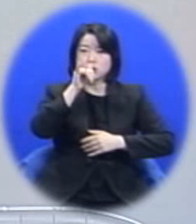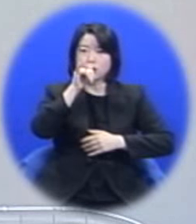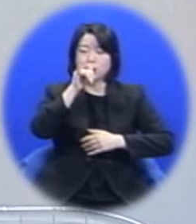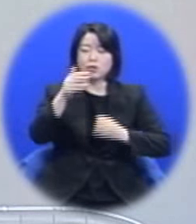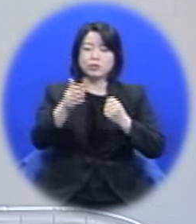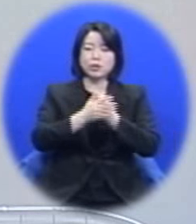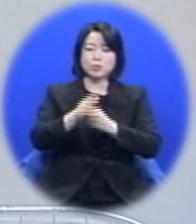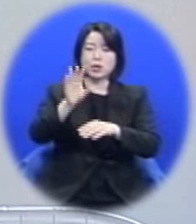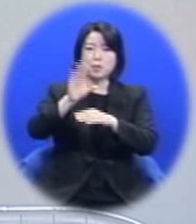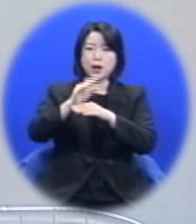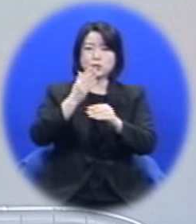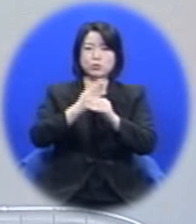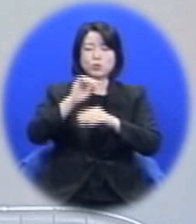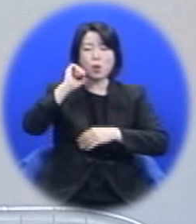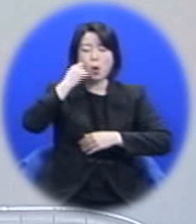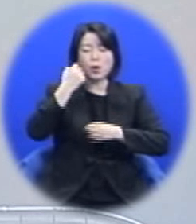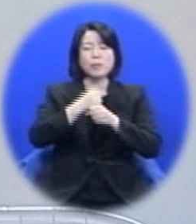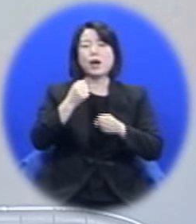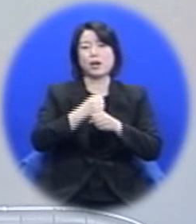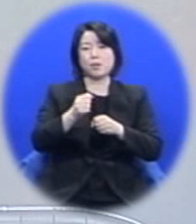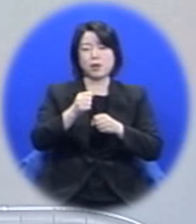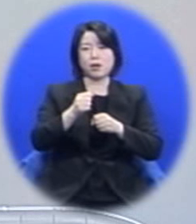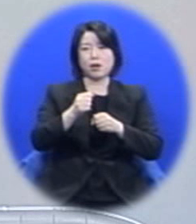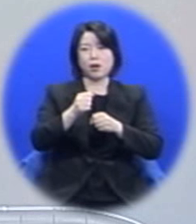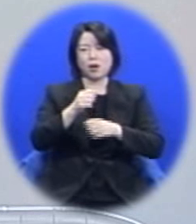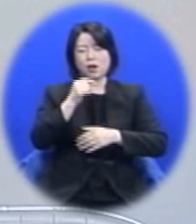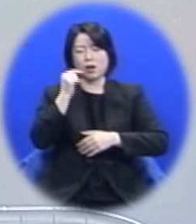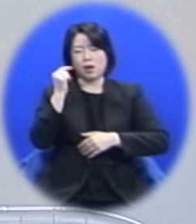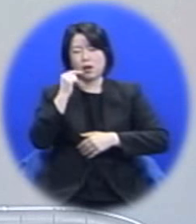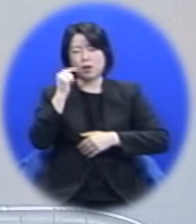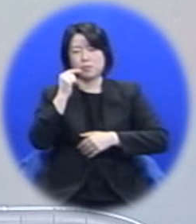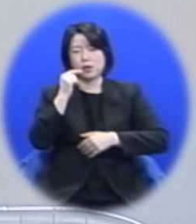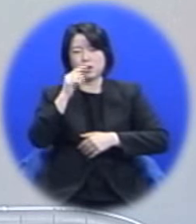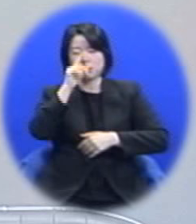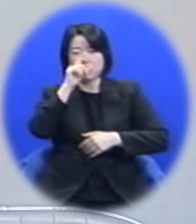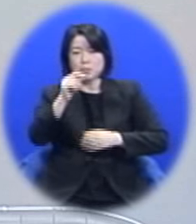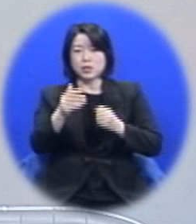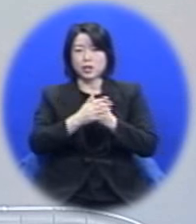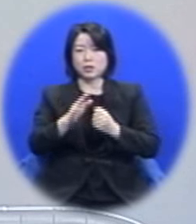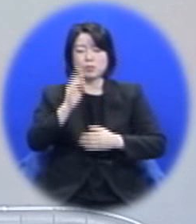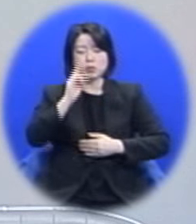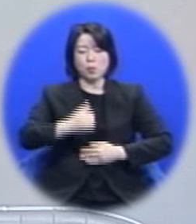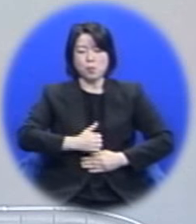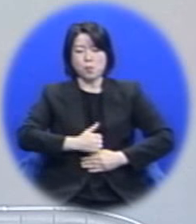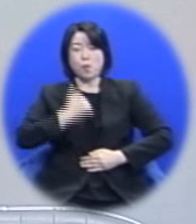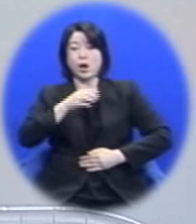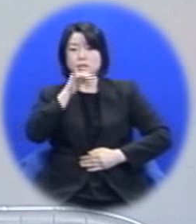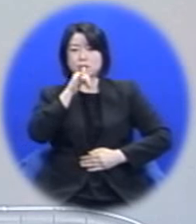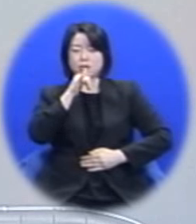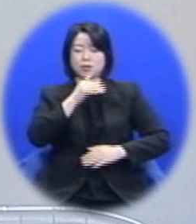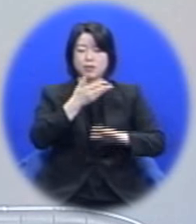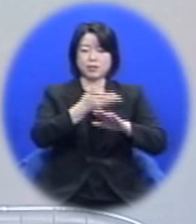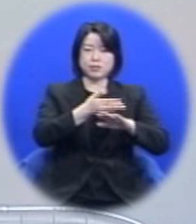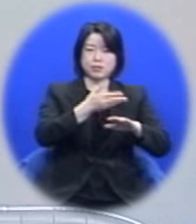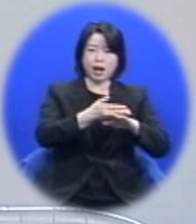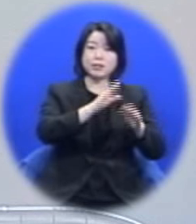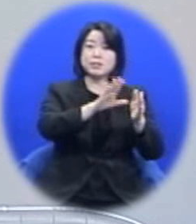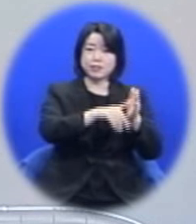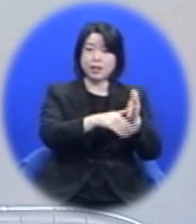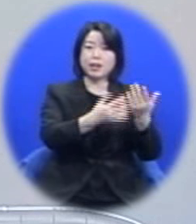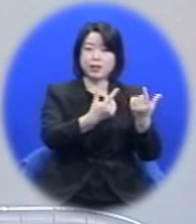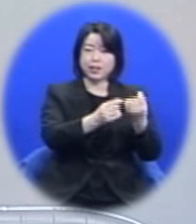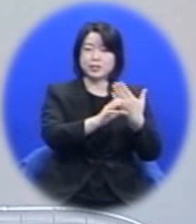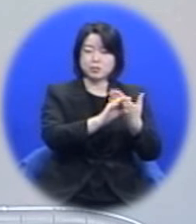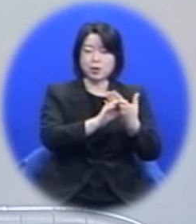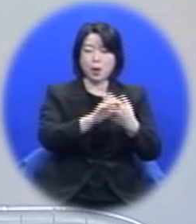생겼습니다. 정말 예민한 방송이기 때문에 너무너무 화가 나더라고요. 딴 때 갔다 쓰면 방송